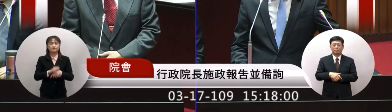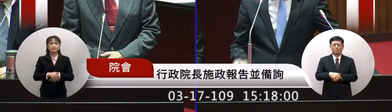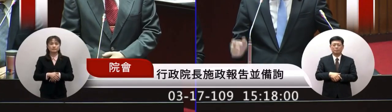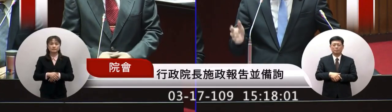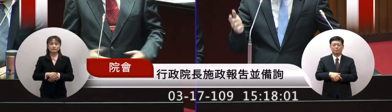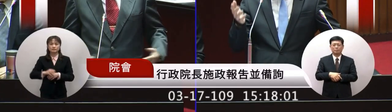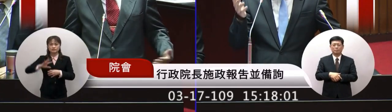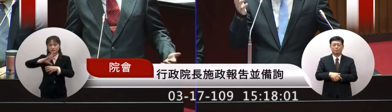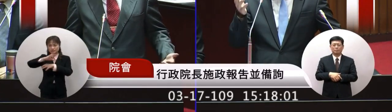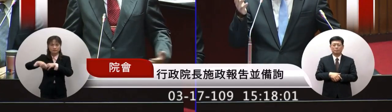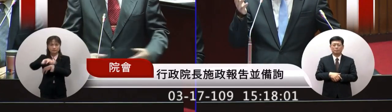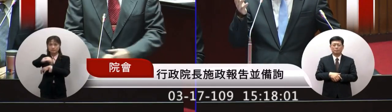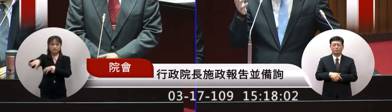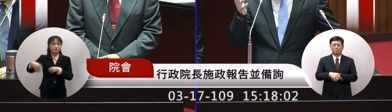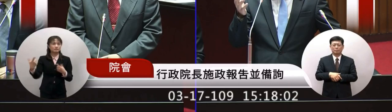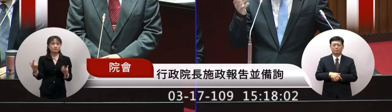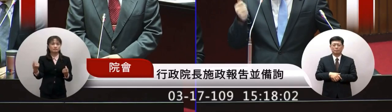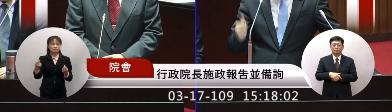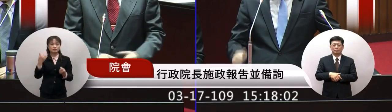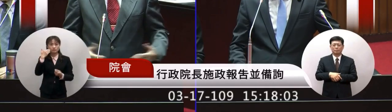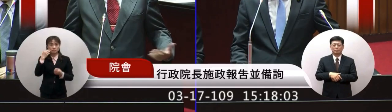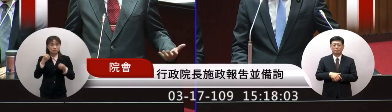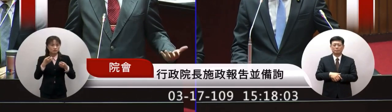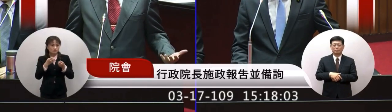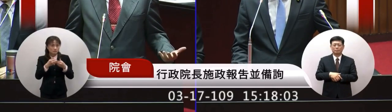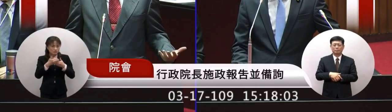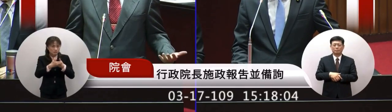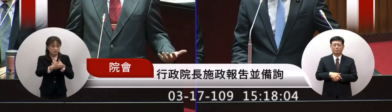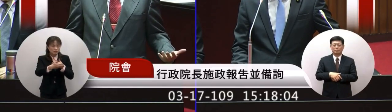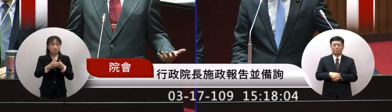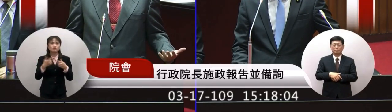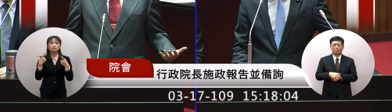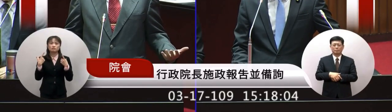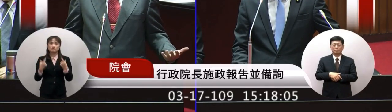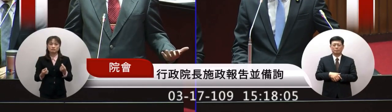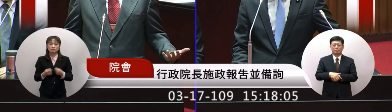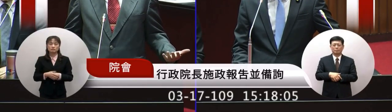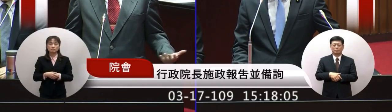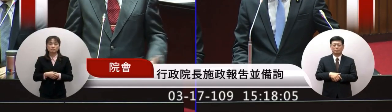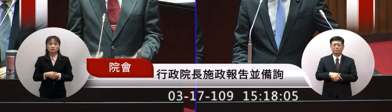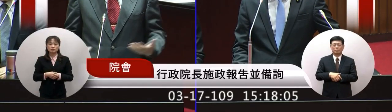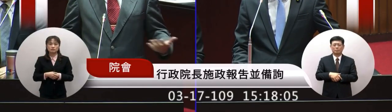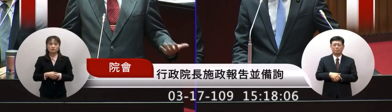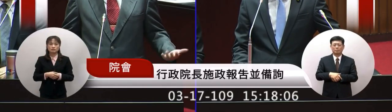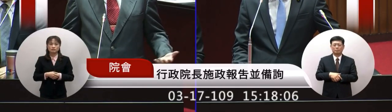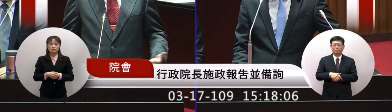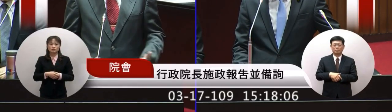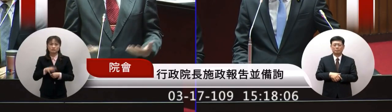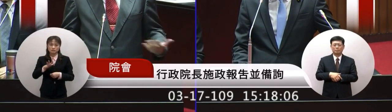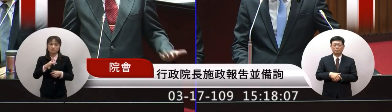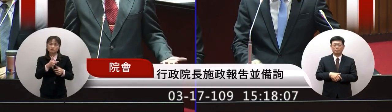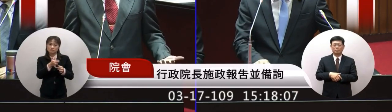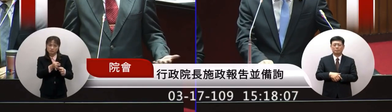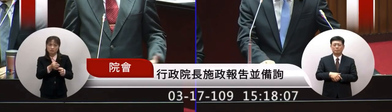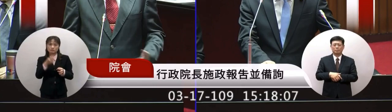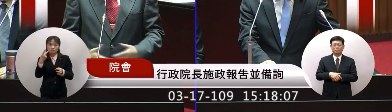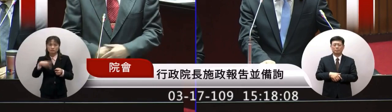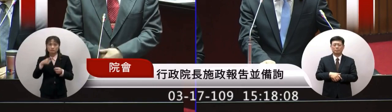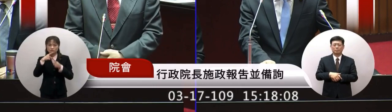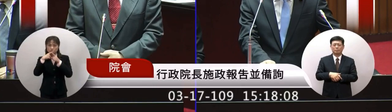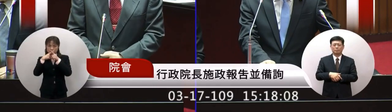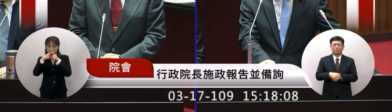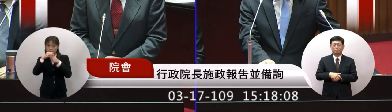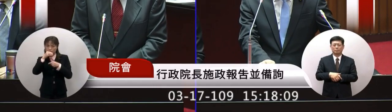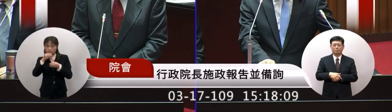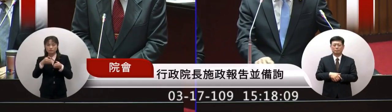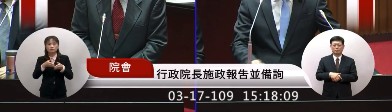界都一样，协商过程本身就有它的一个整个完整性跟保密的必要性。那